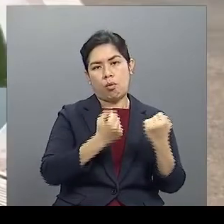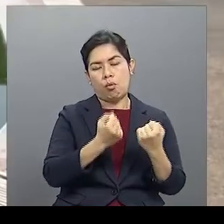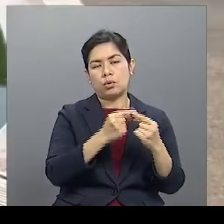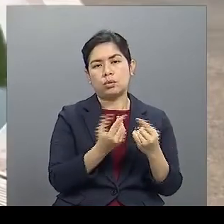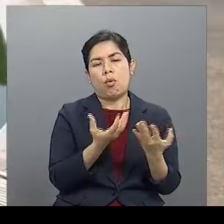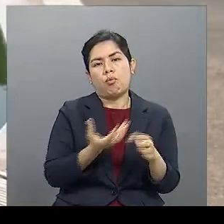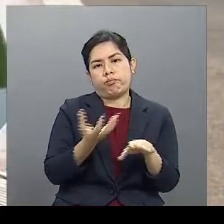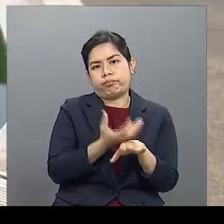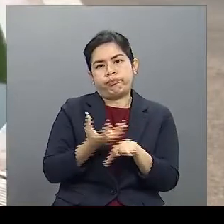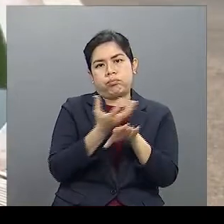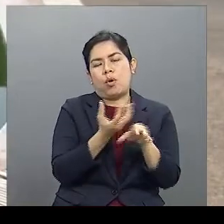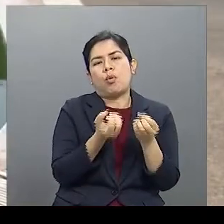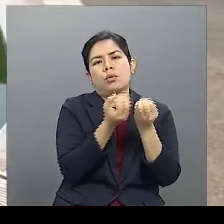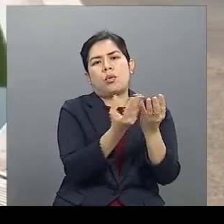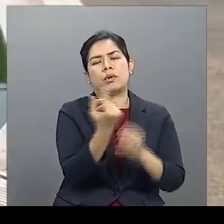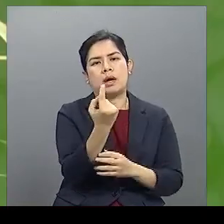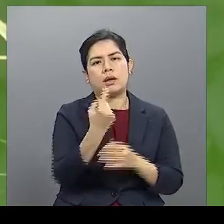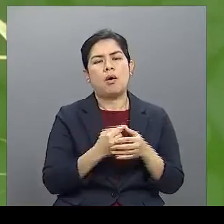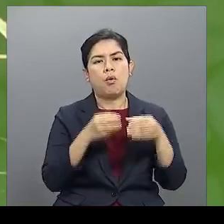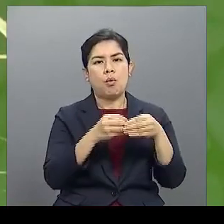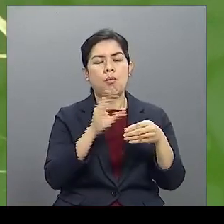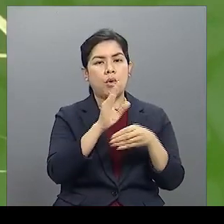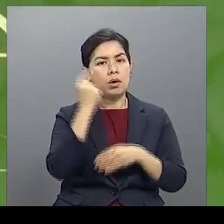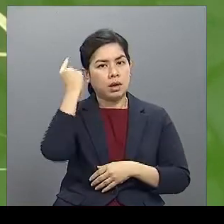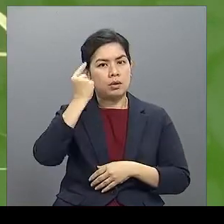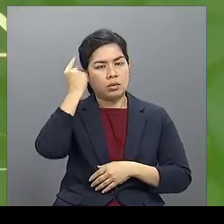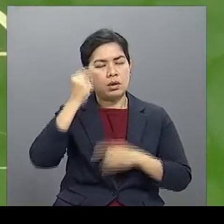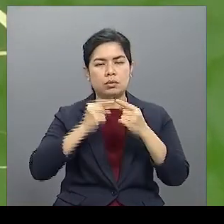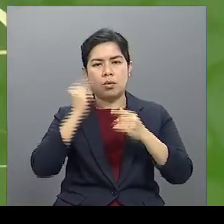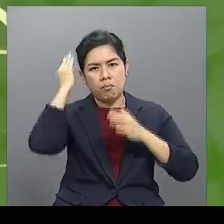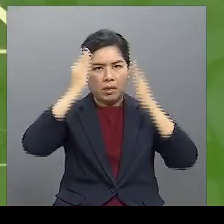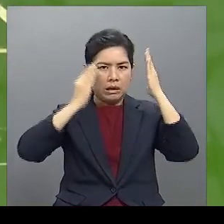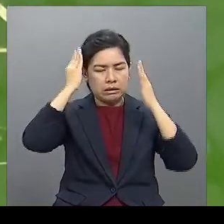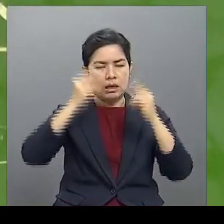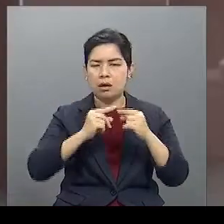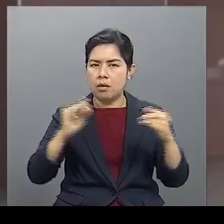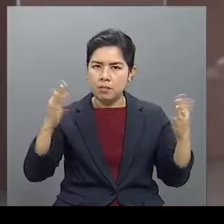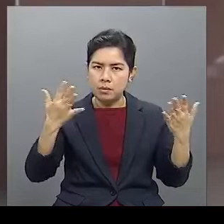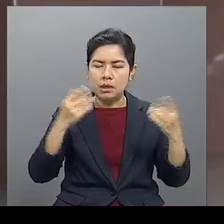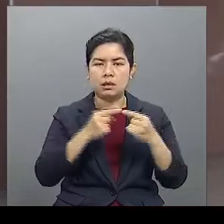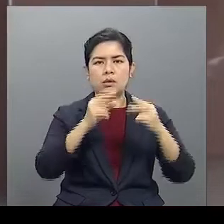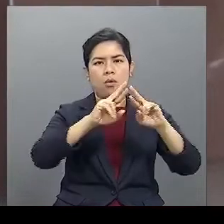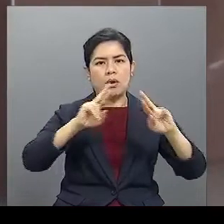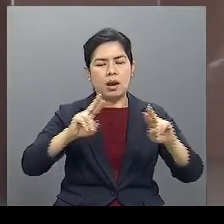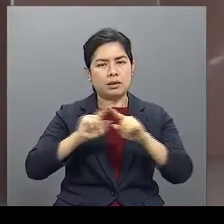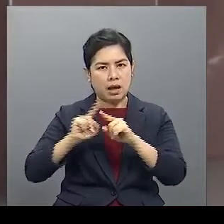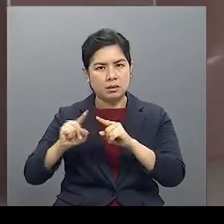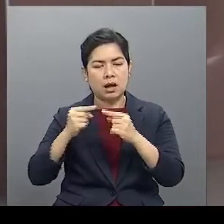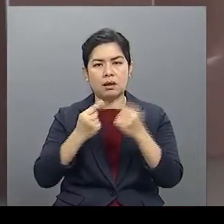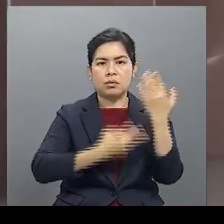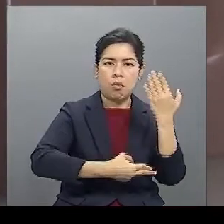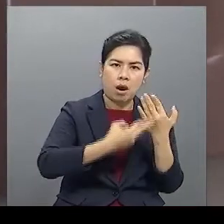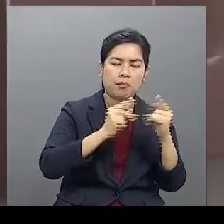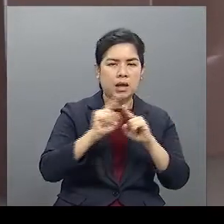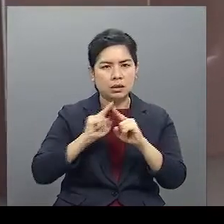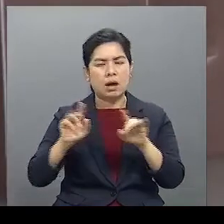ซียที่เป็นลูกค้ากลุ่มหลักหายไปส่งผลให้สถานประกอบการหลายแห่งต้องปิดตัวลงบางส่วนก็ย้ายถิ่นนะคะอำเภอสุไหงโกล